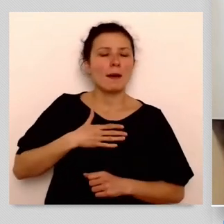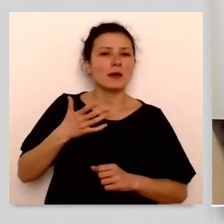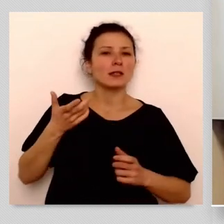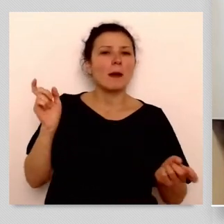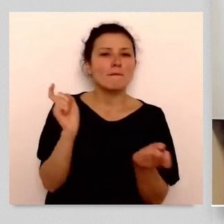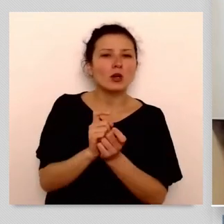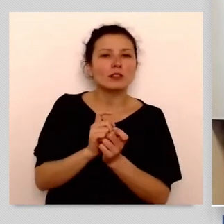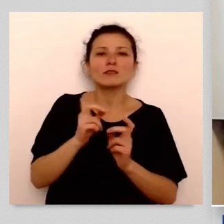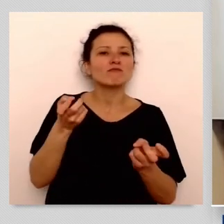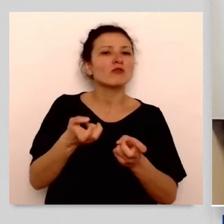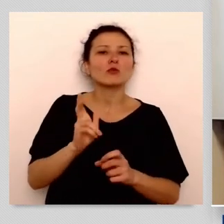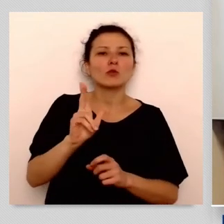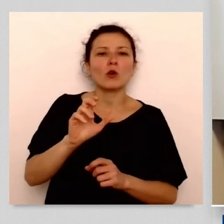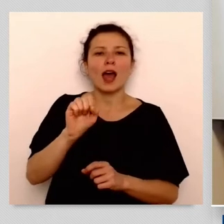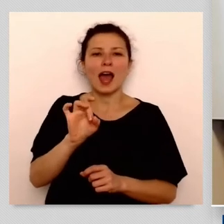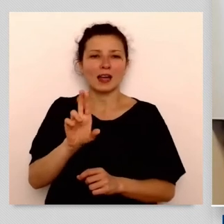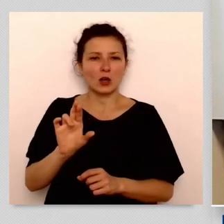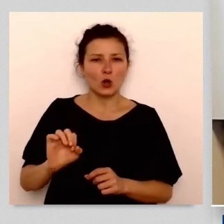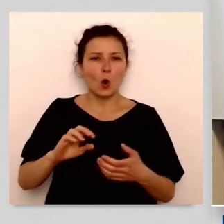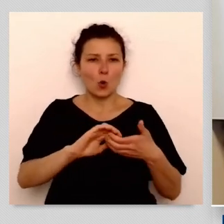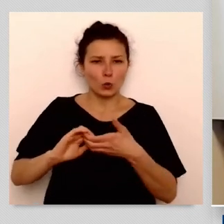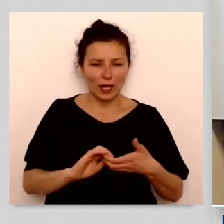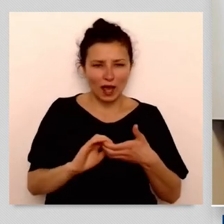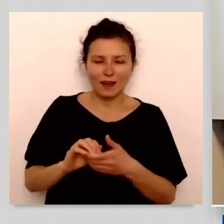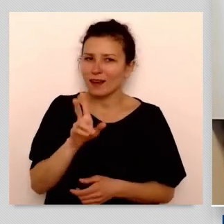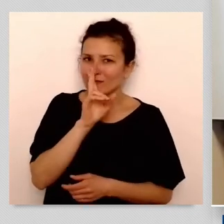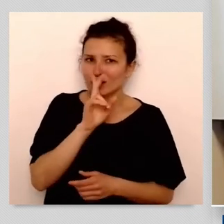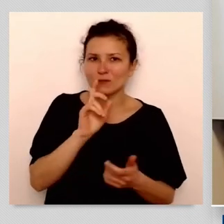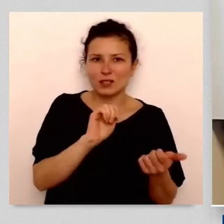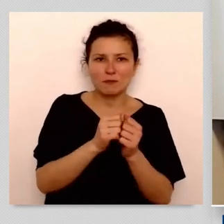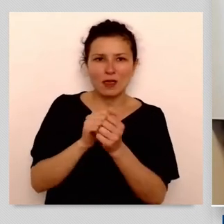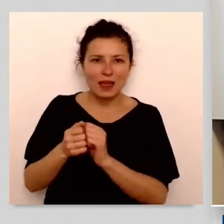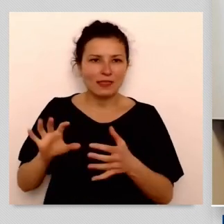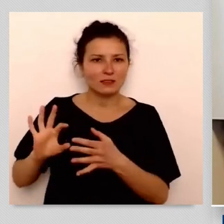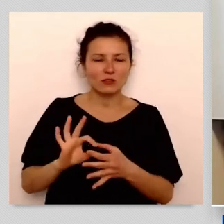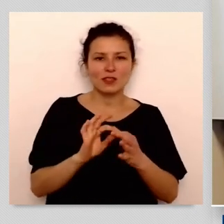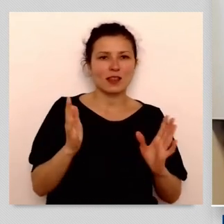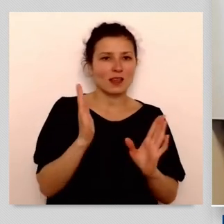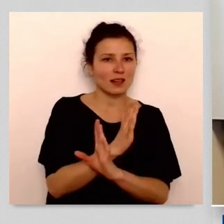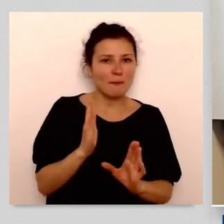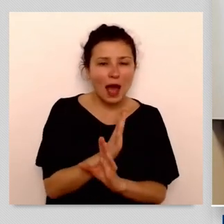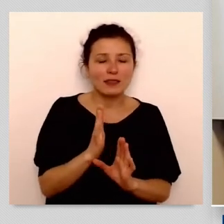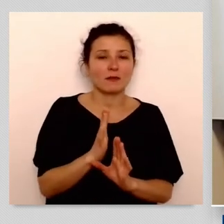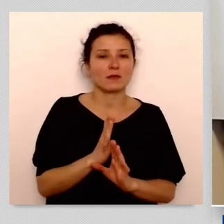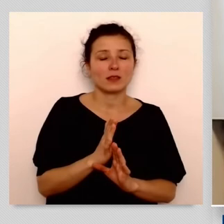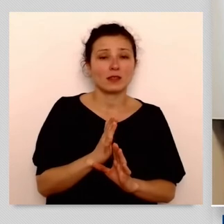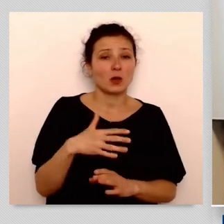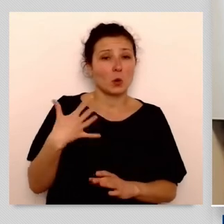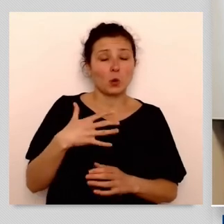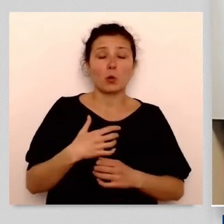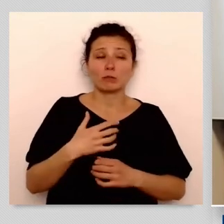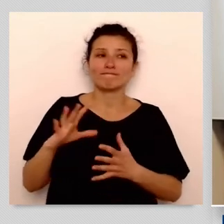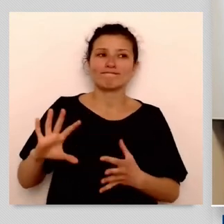I jakby rzeczywiście te zmiany dotyczące klimatu będą się wiązały z dużymi